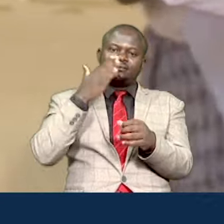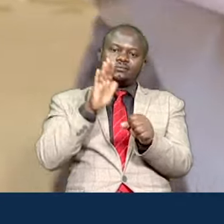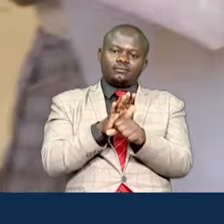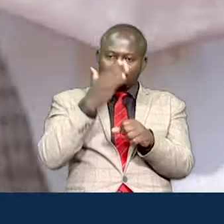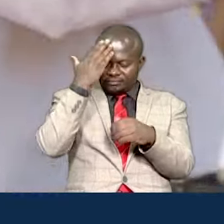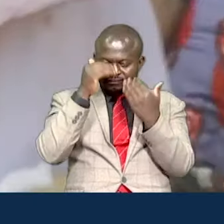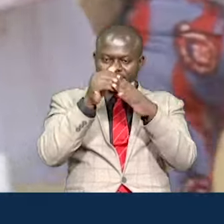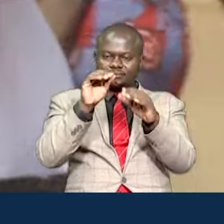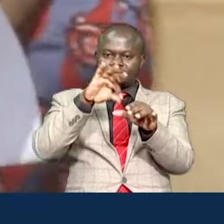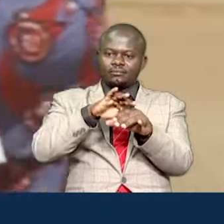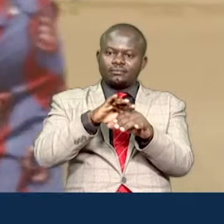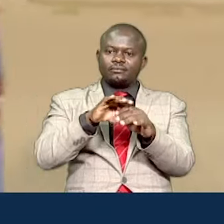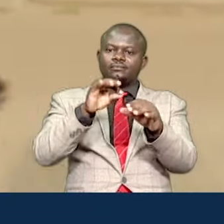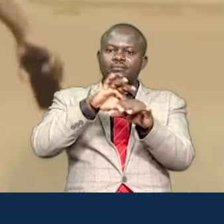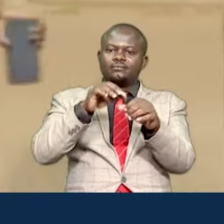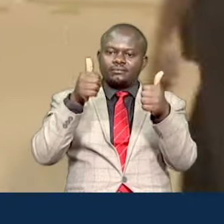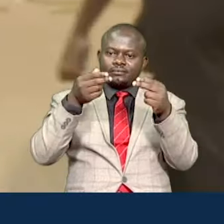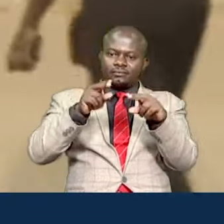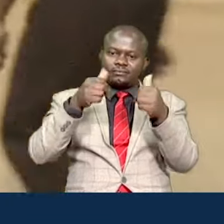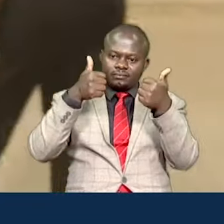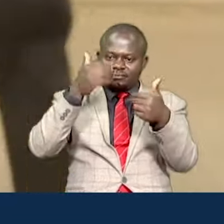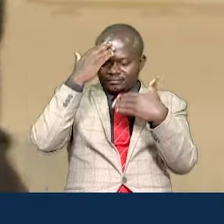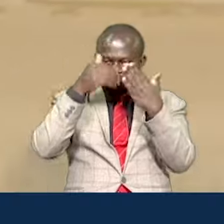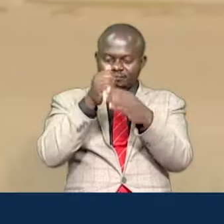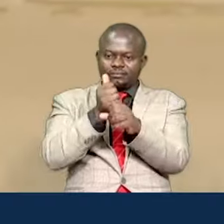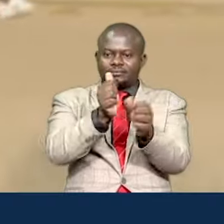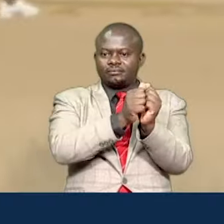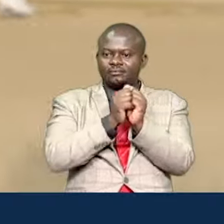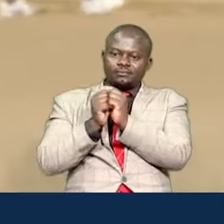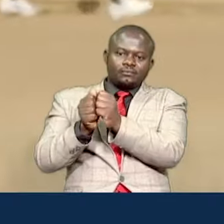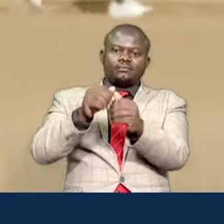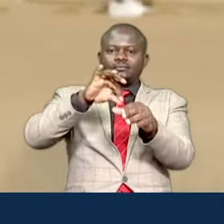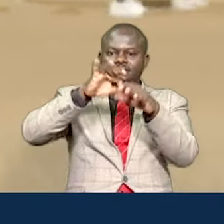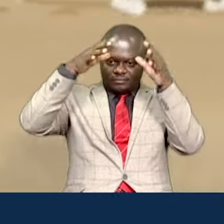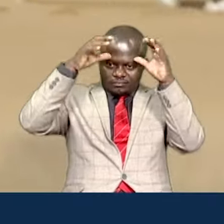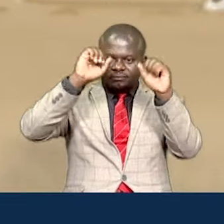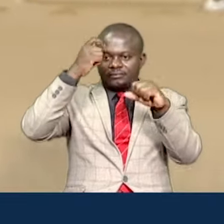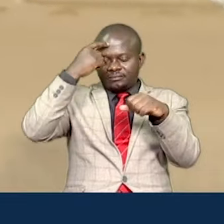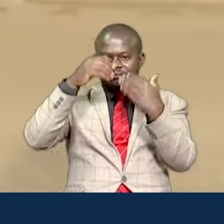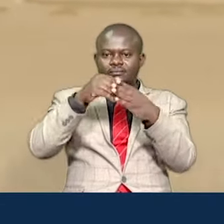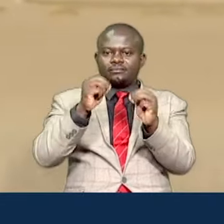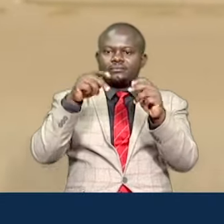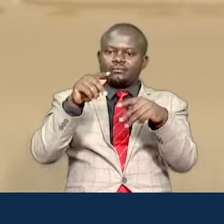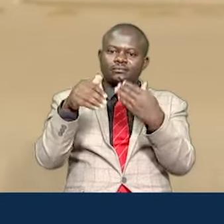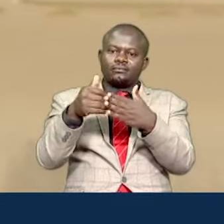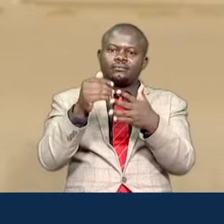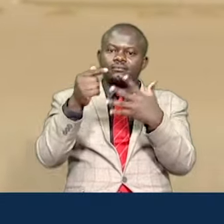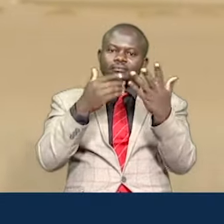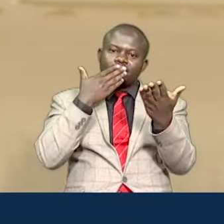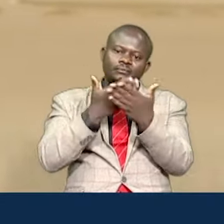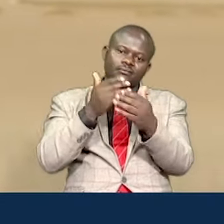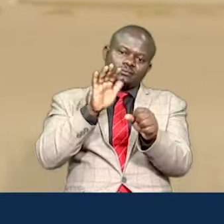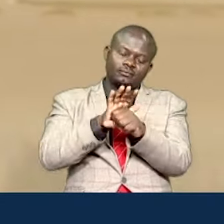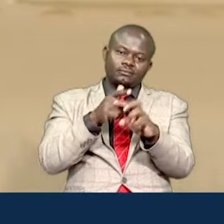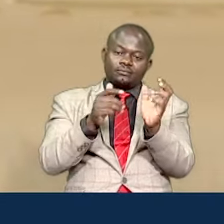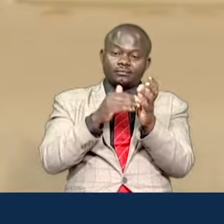kuko gutora nk'aya matora yabaye meza kubera ko twakuriye hamwe yose, itora rya Perezida wa Repubulika n'itora ry'abadepite, byabaye ari ibintu byiza kandi